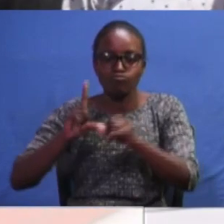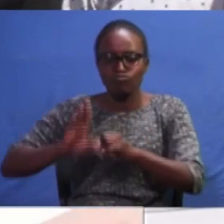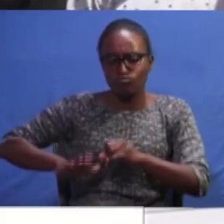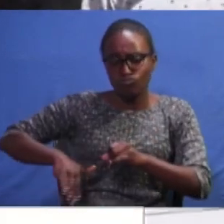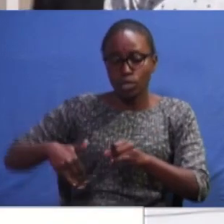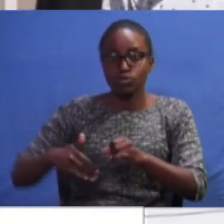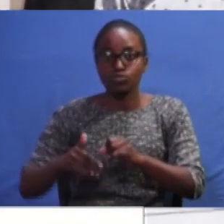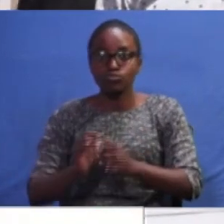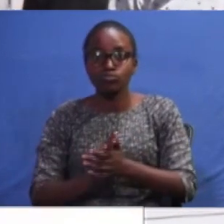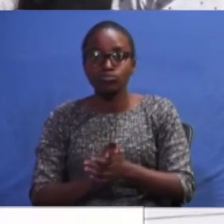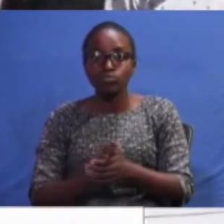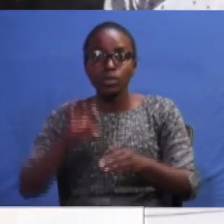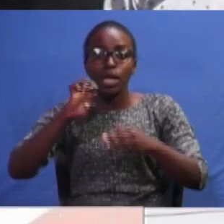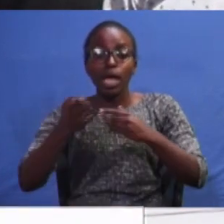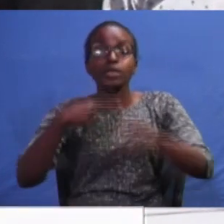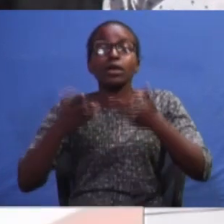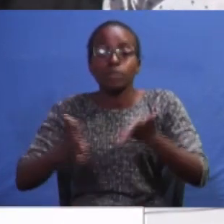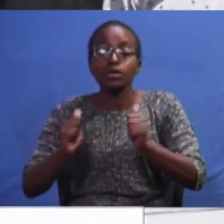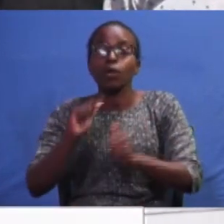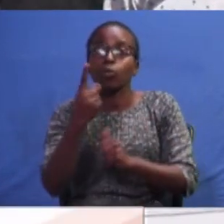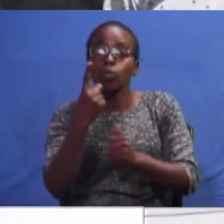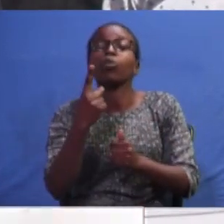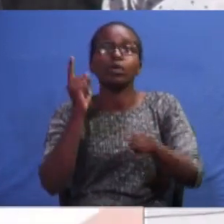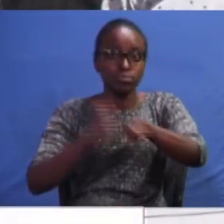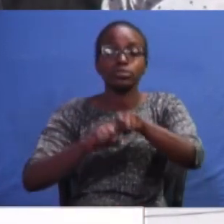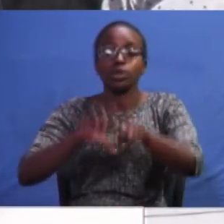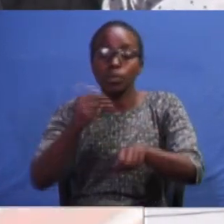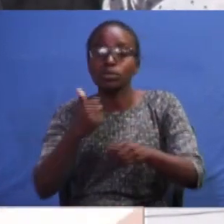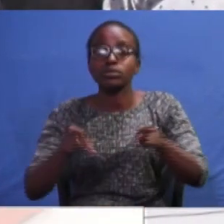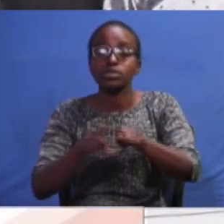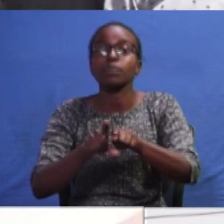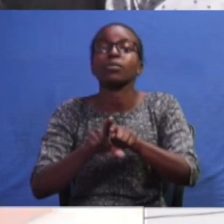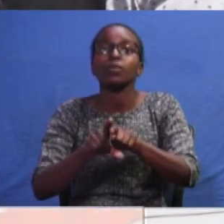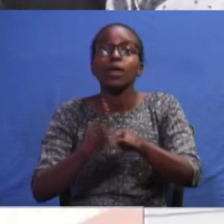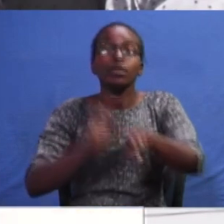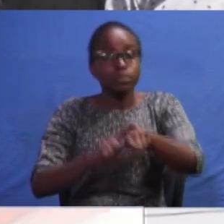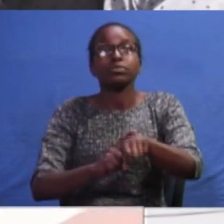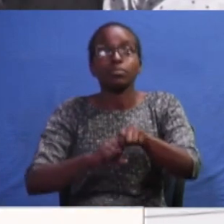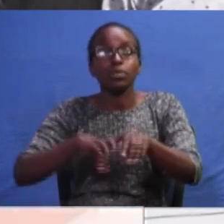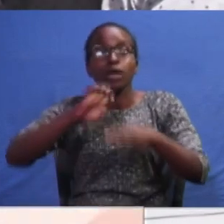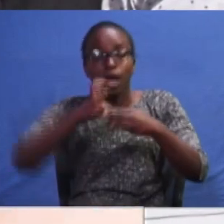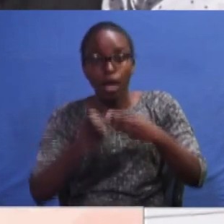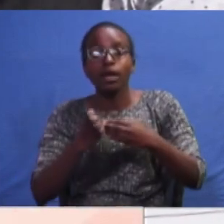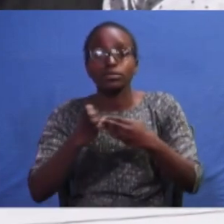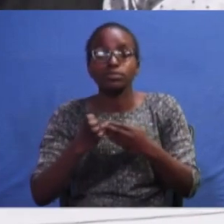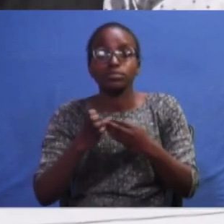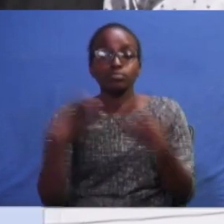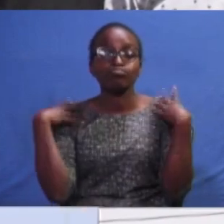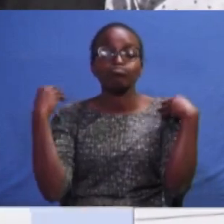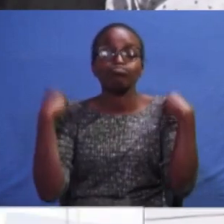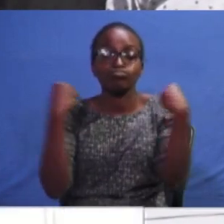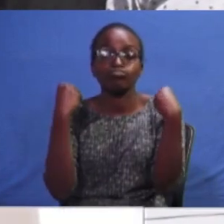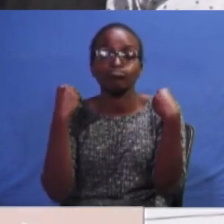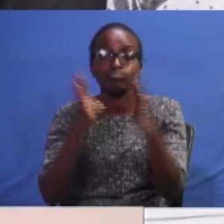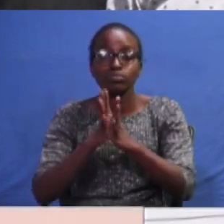end at one time or another. But this one doesn't seem to be ending. It's an ending kind of an exercise. Hata